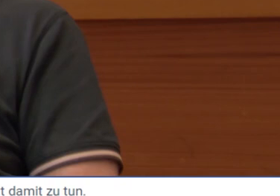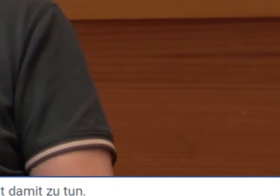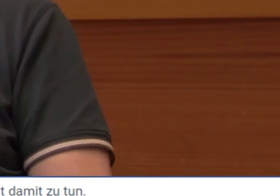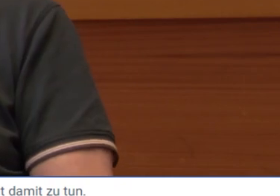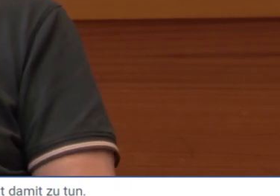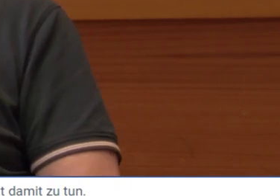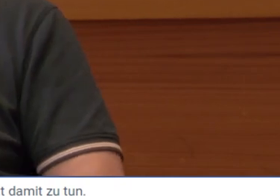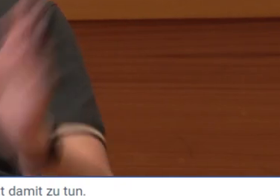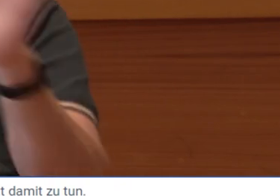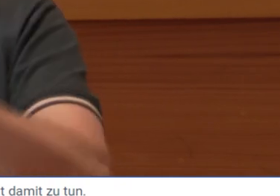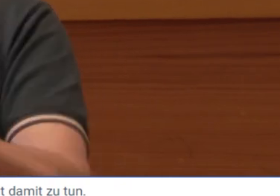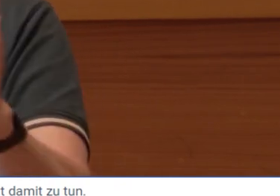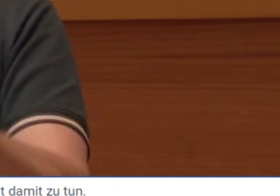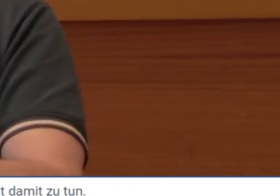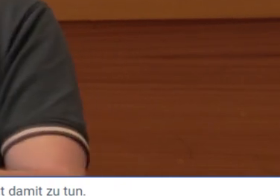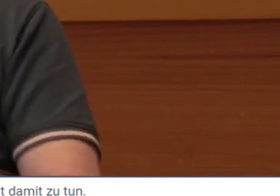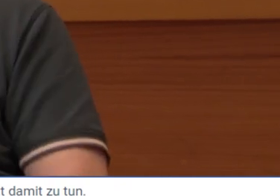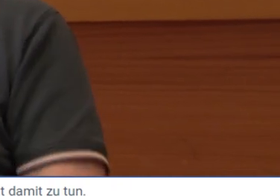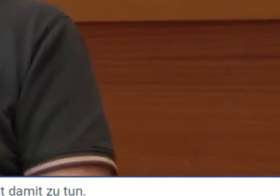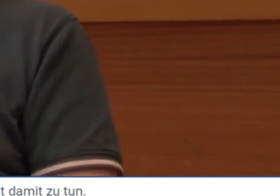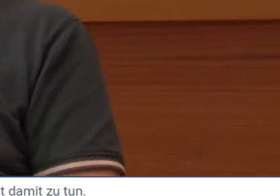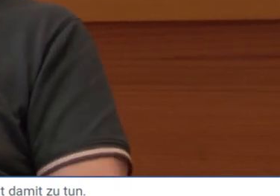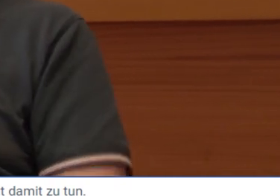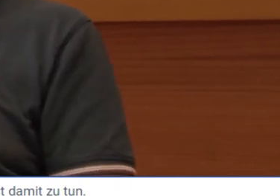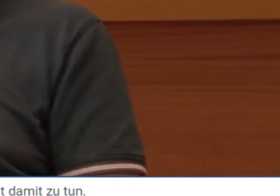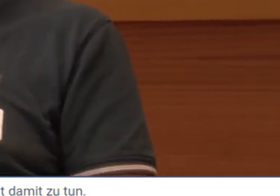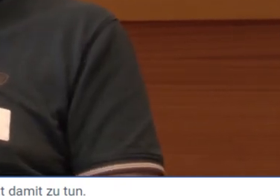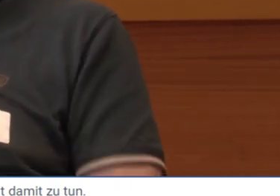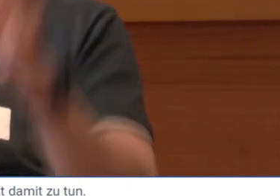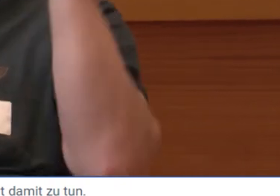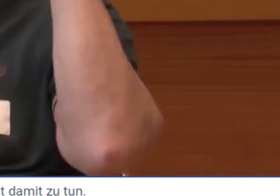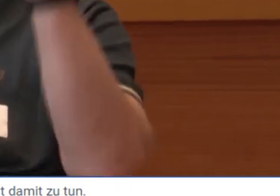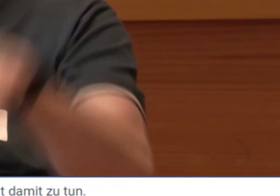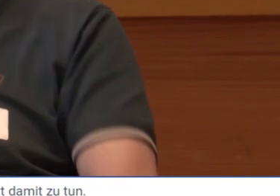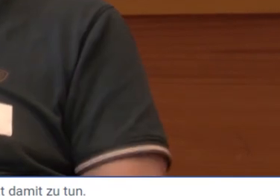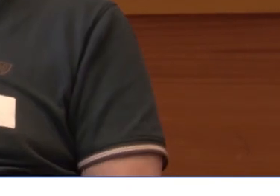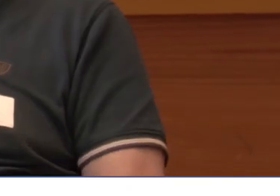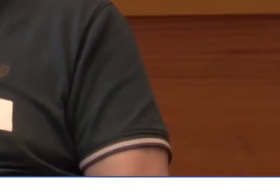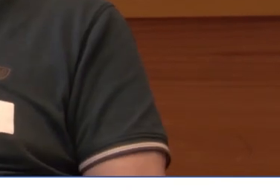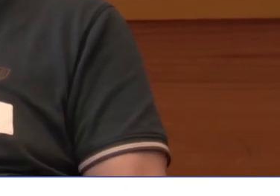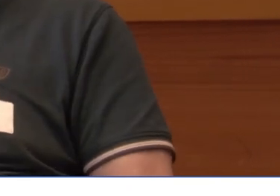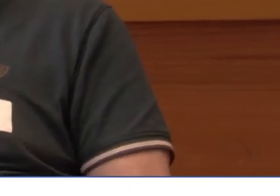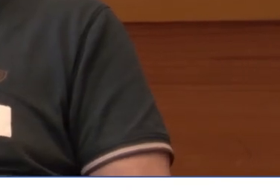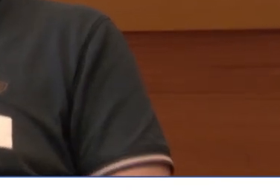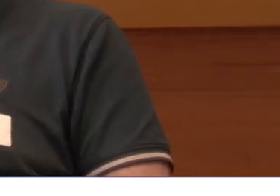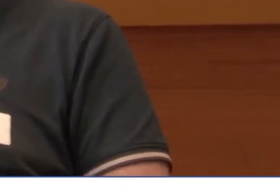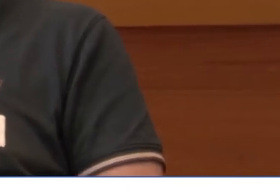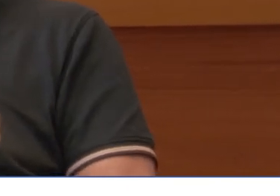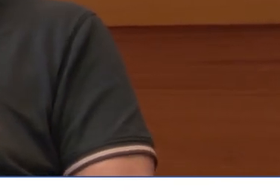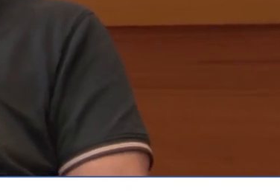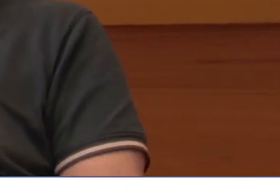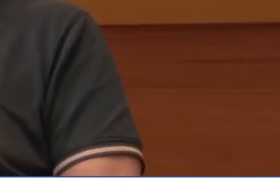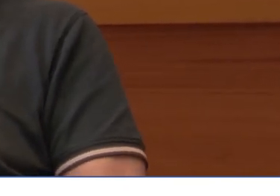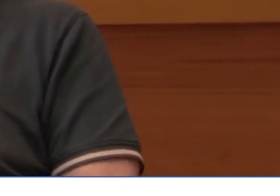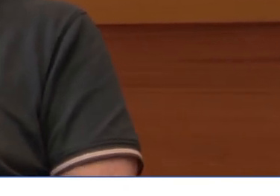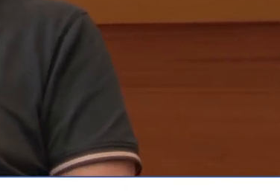das könnte irgendwas damit zu tun haben was ja noch mal so eine Sonderkategorie ist auch im SGB 8